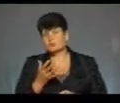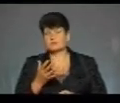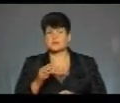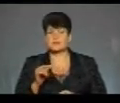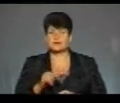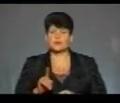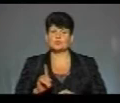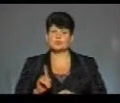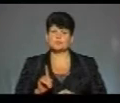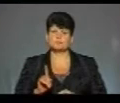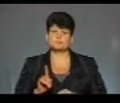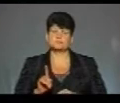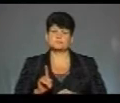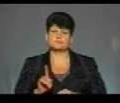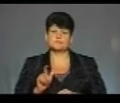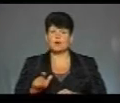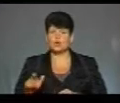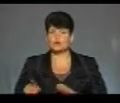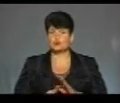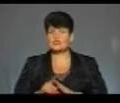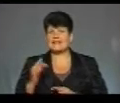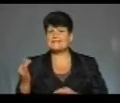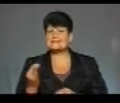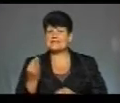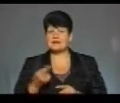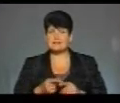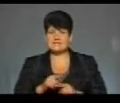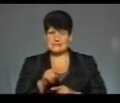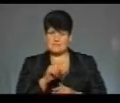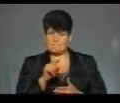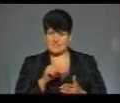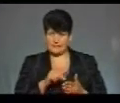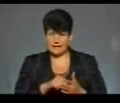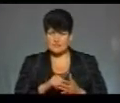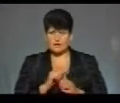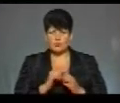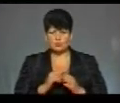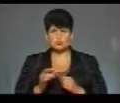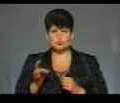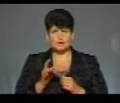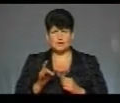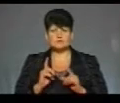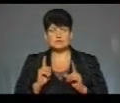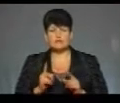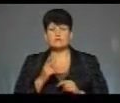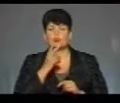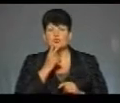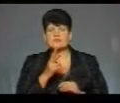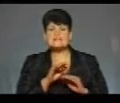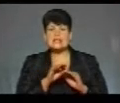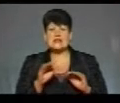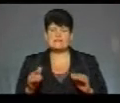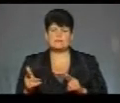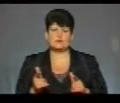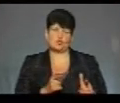що люди почали цікавитись цим питанням і з кожним разом навіть подивитися рівень